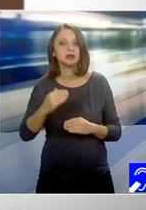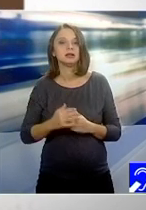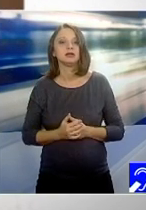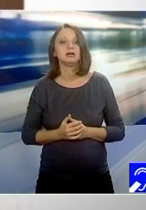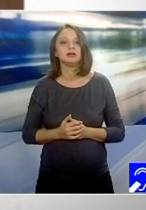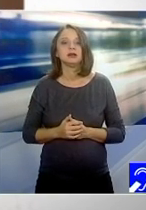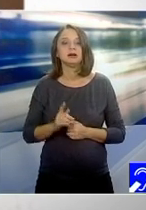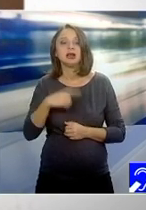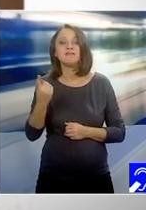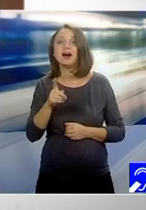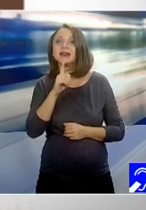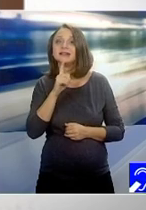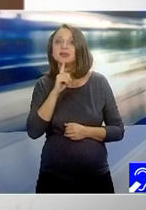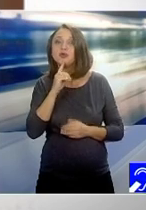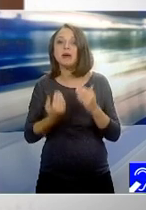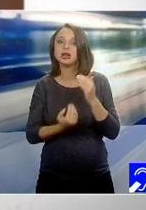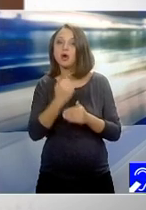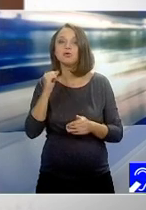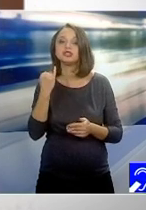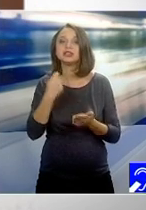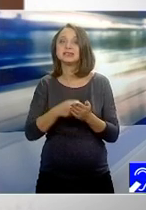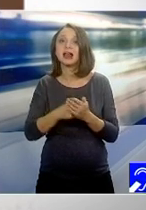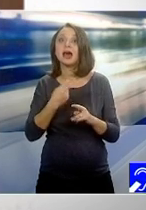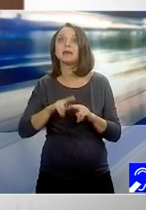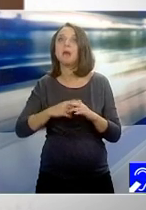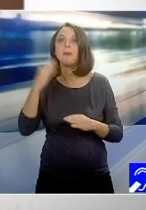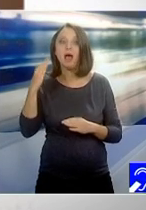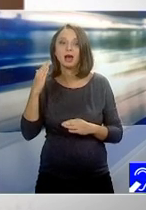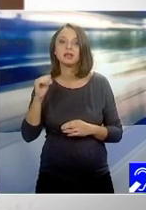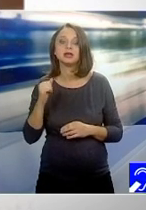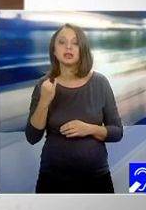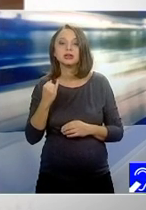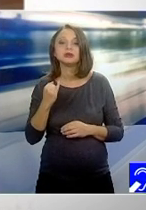de noul nume și de salarii mai mari și deocamdată